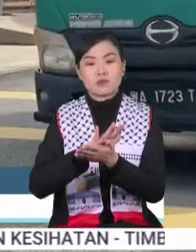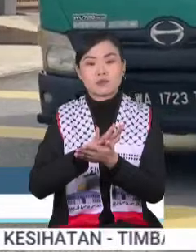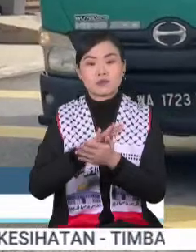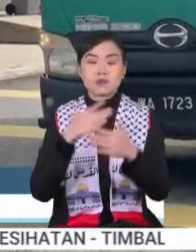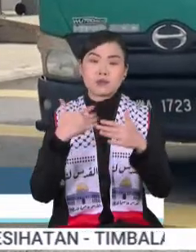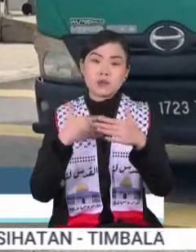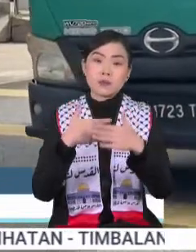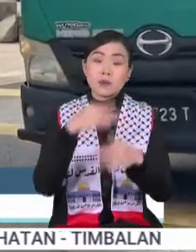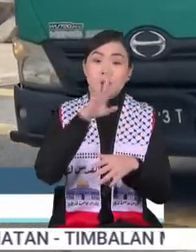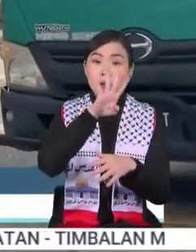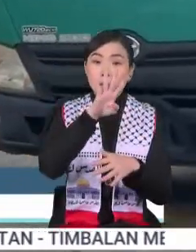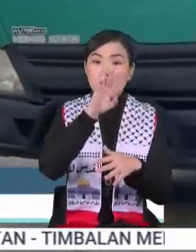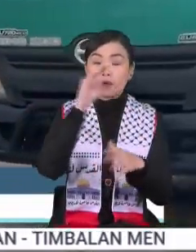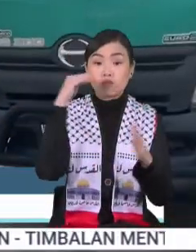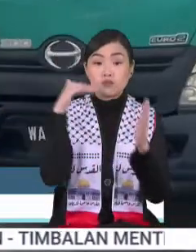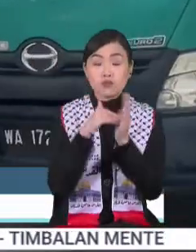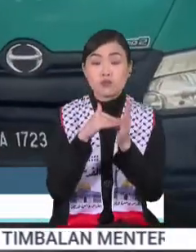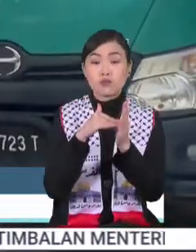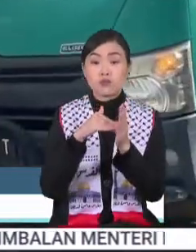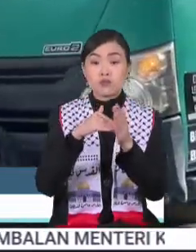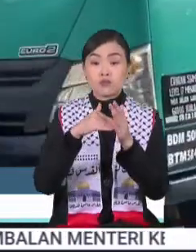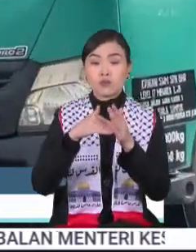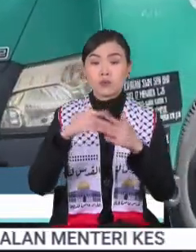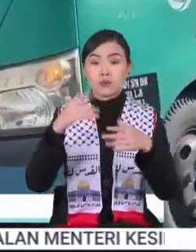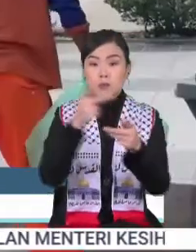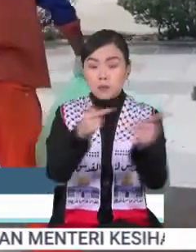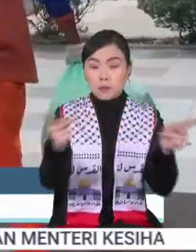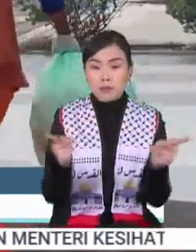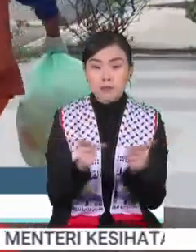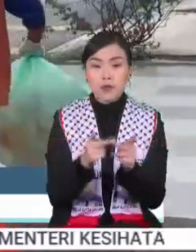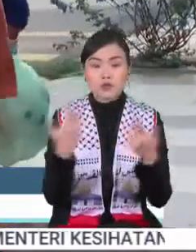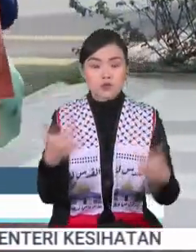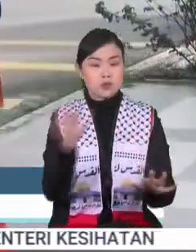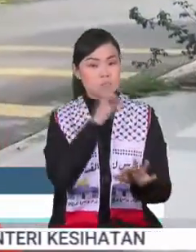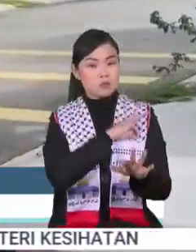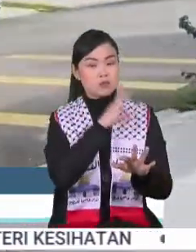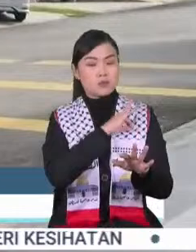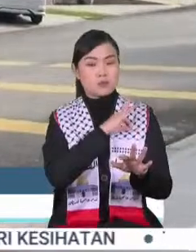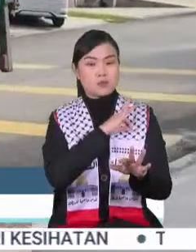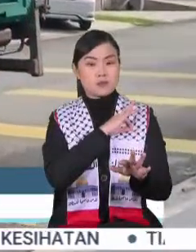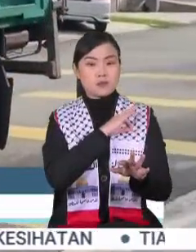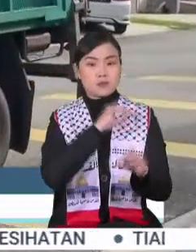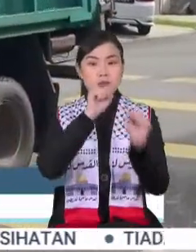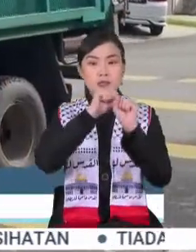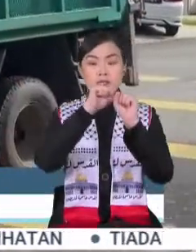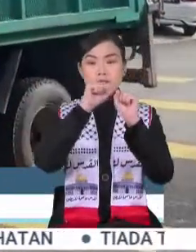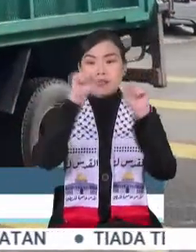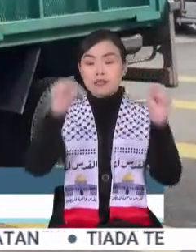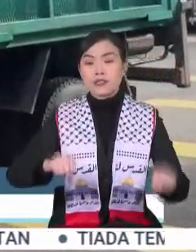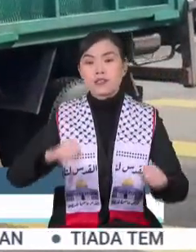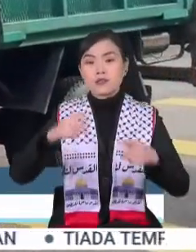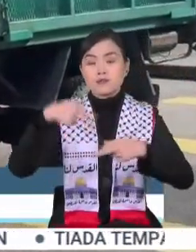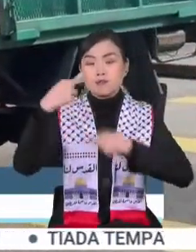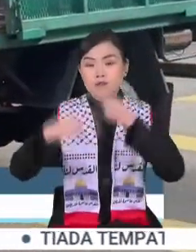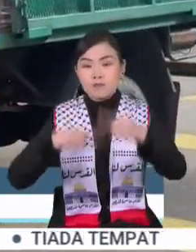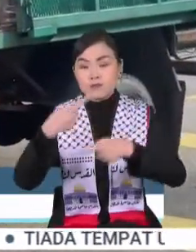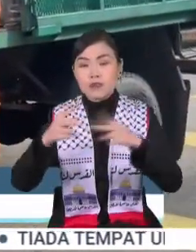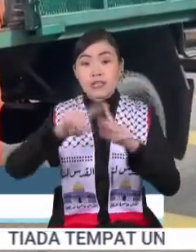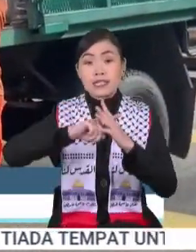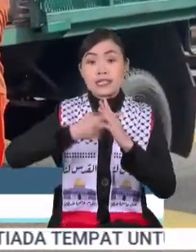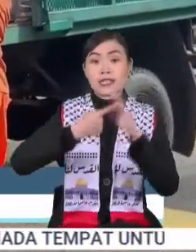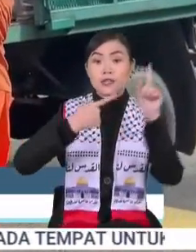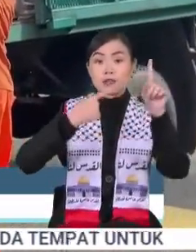4000 premis menerima manfaat program sehingga Oktober 70 r000 kg sisa kitas semula berjaya dikumpul sejak ia dilaksana